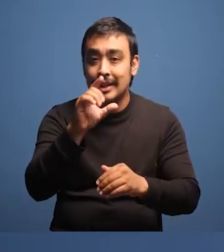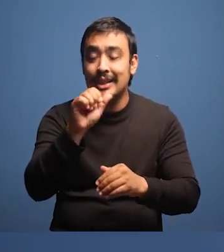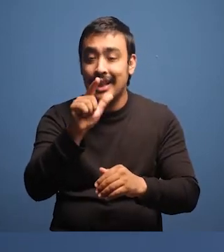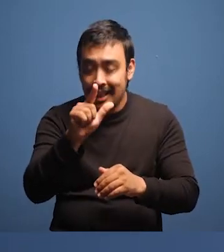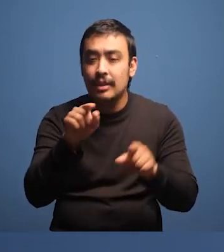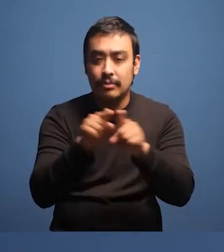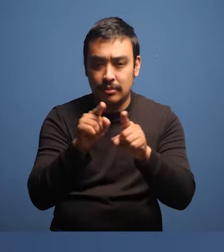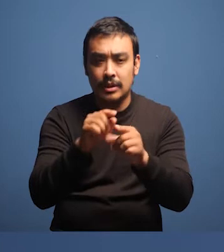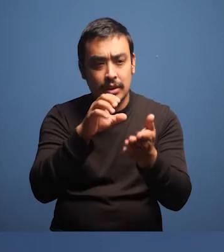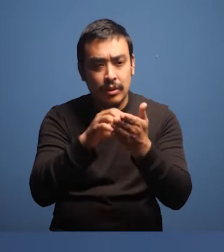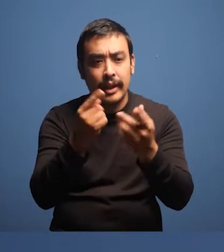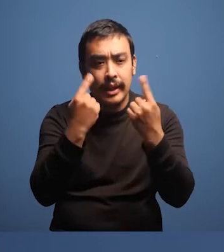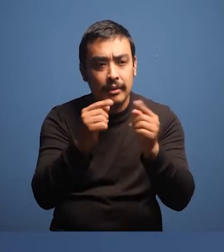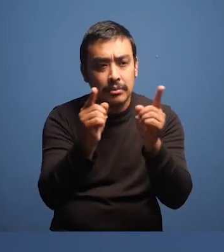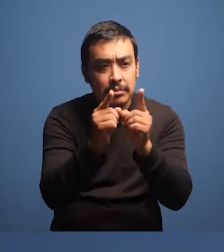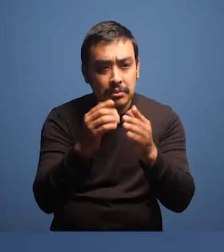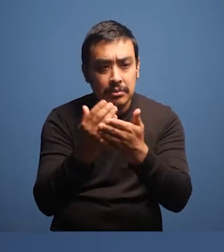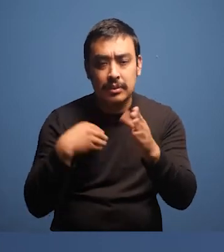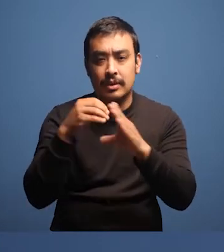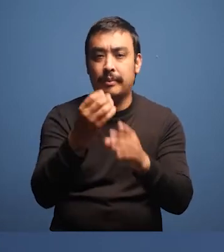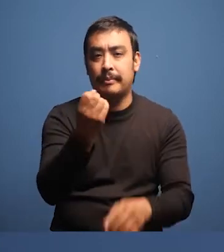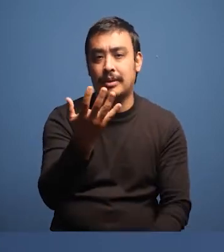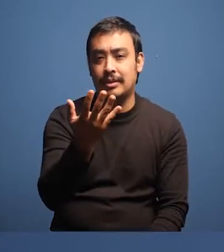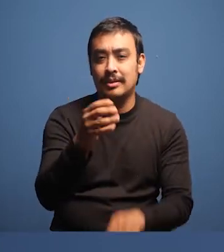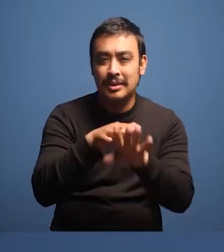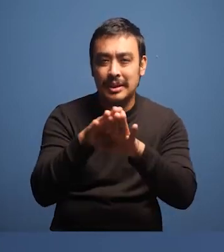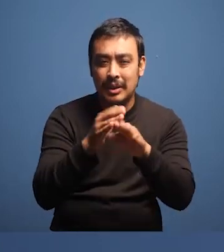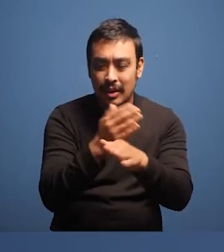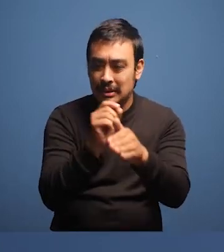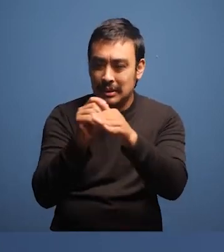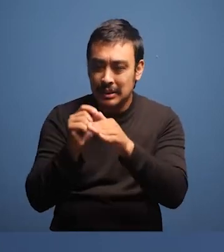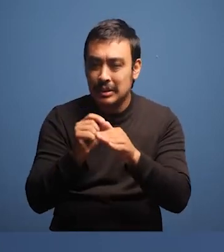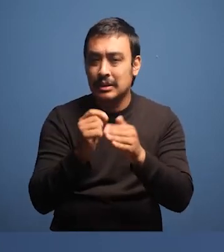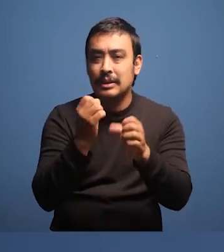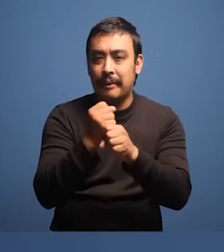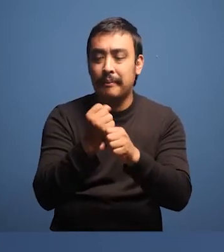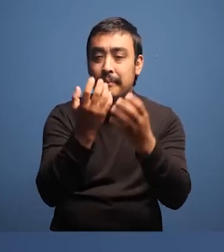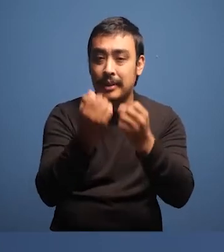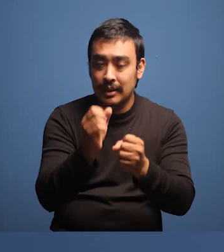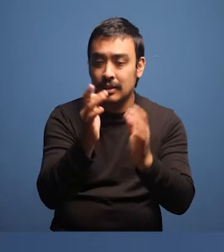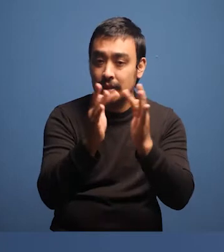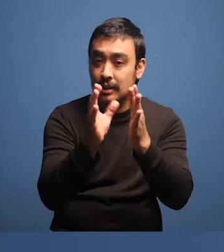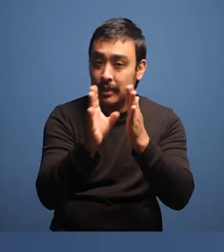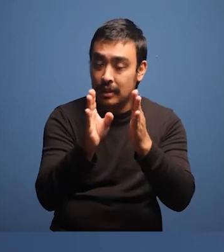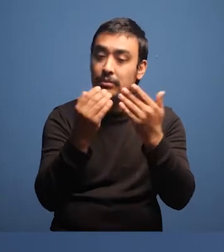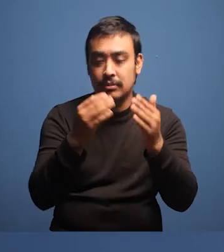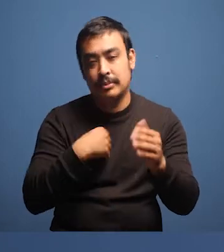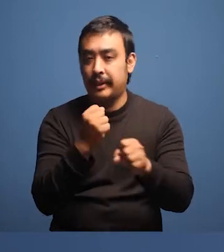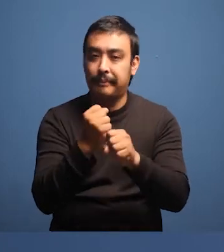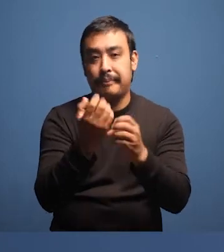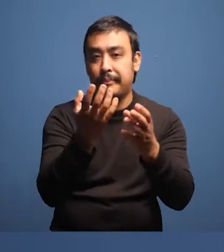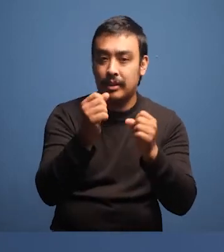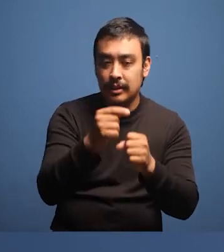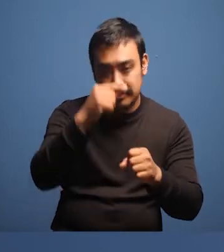इनकेस फिजिकल्ली भएको भए मैले एटेन्डै गर्न पाउँदैन थियो होला, धेरै प्रिपेरेसन गर्नु थियो होइन, अनि त्यो सबै भर्चुअली भएको कारणले मैले गर्न पाएँ नि त। अनि लकिली त्यही